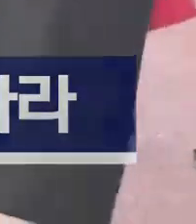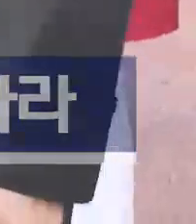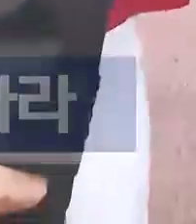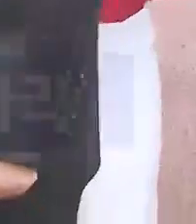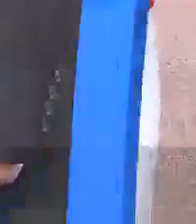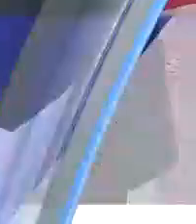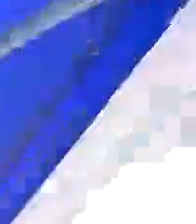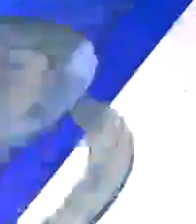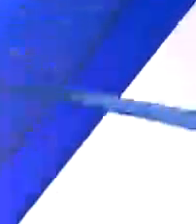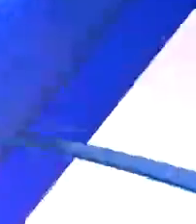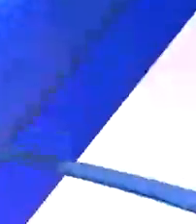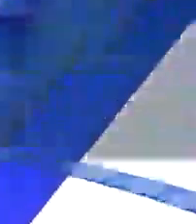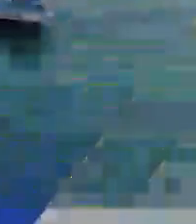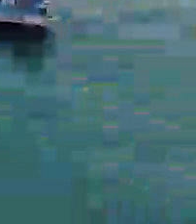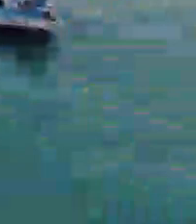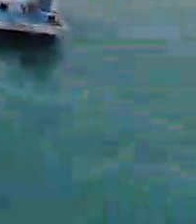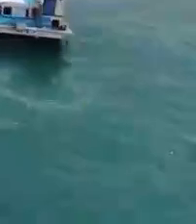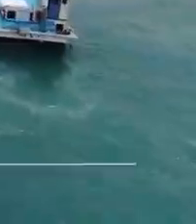될 전망입니다.